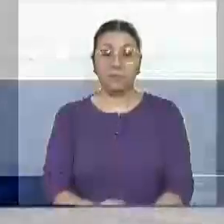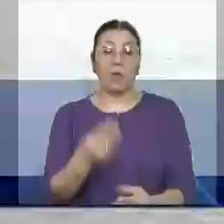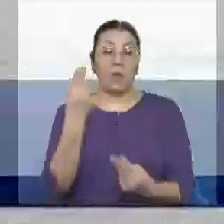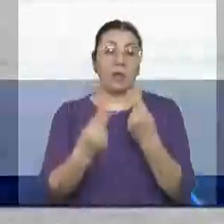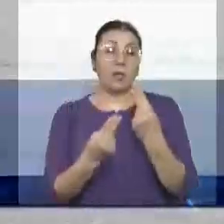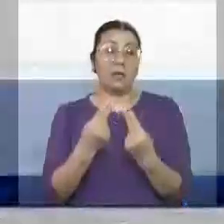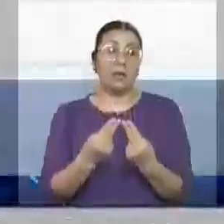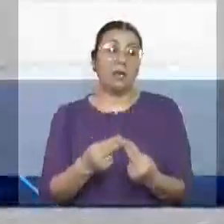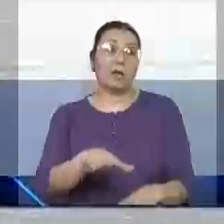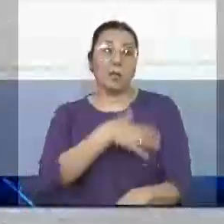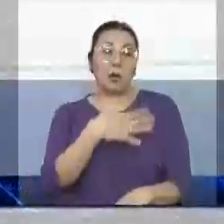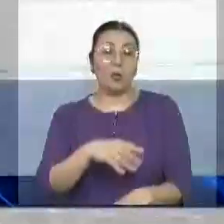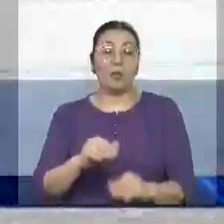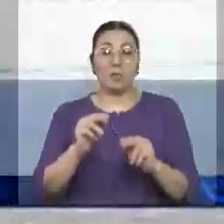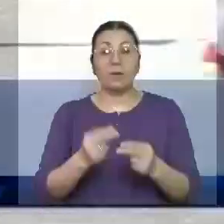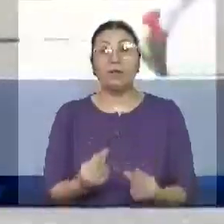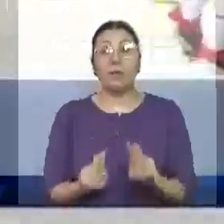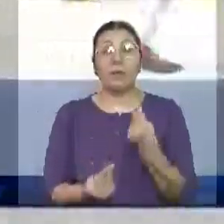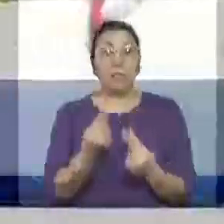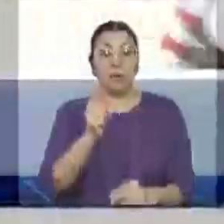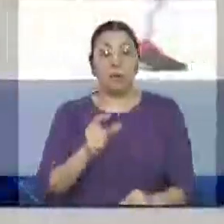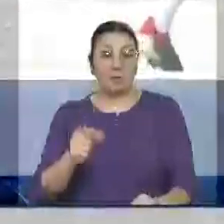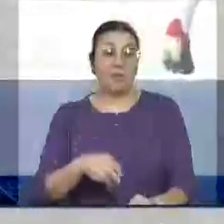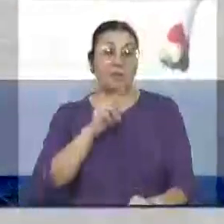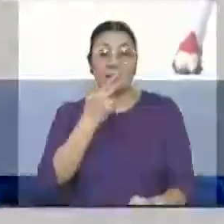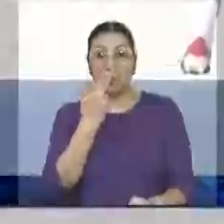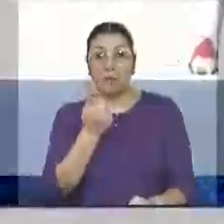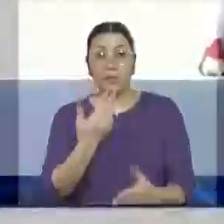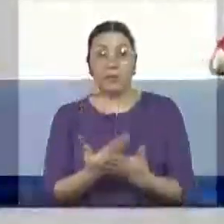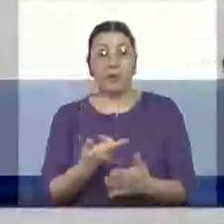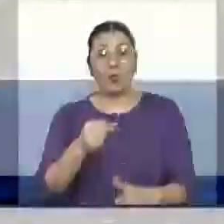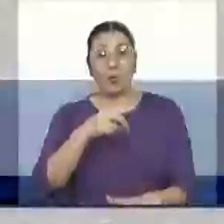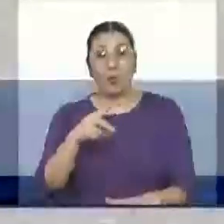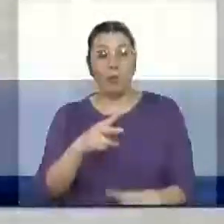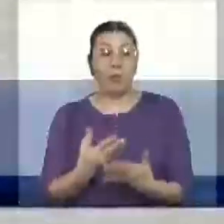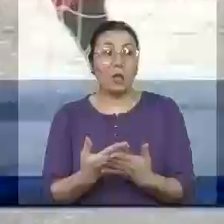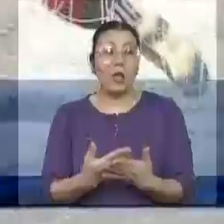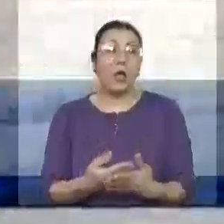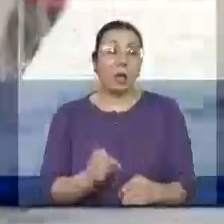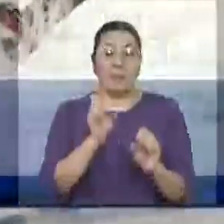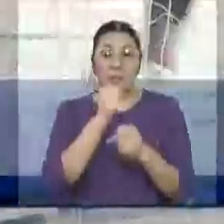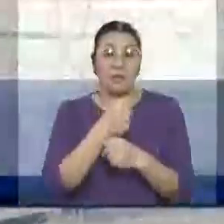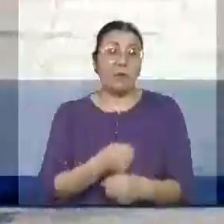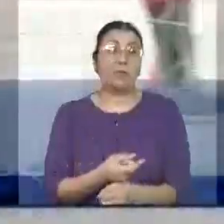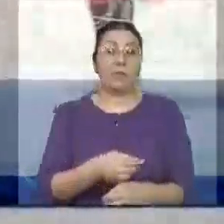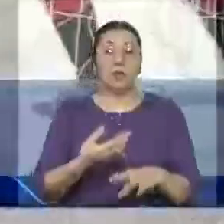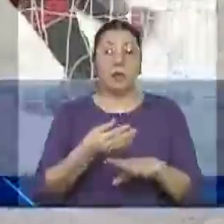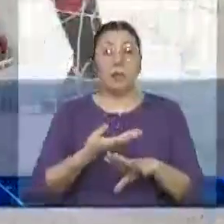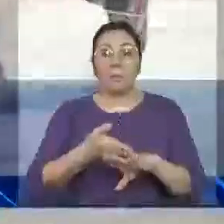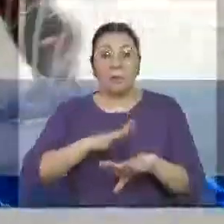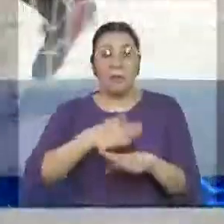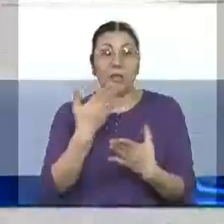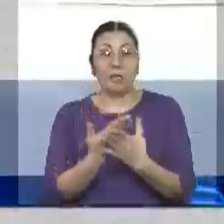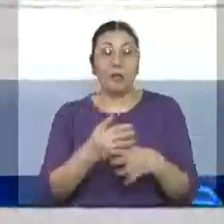Играть под открытым небом ребята из футбольных команд уже привыкли, но забивать голы точно в ворота при морозе не так-то просто. Снежный